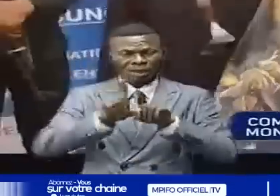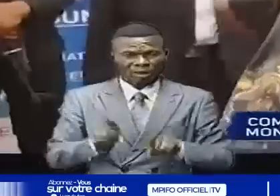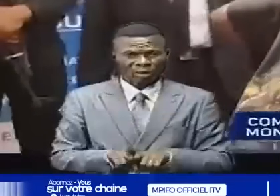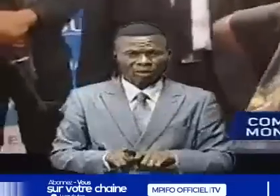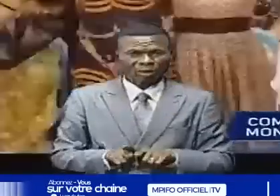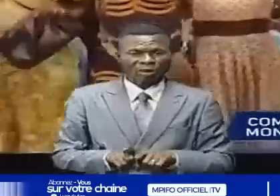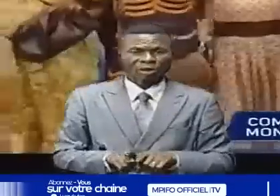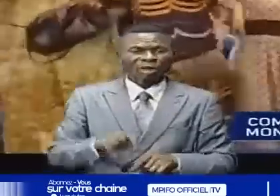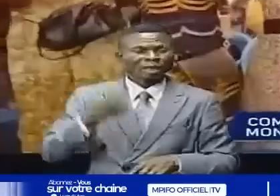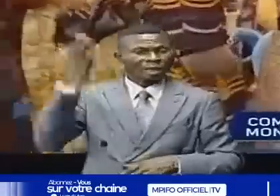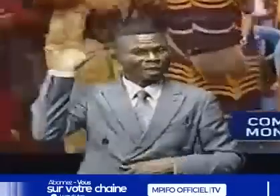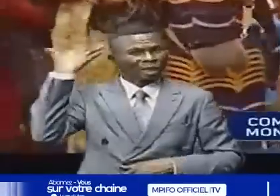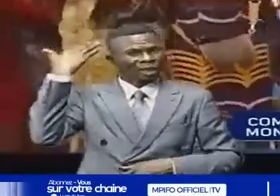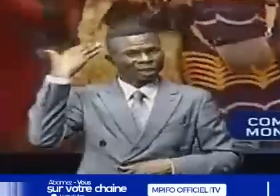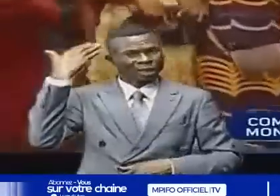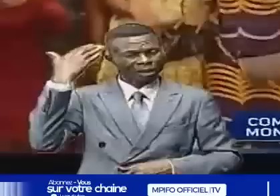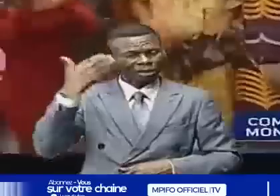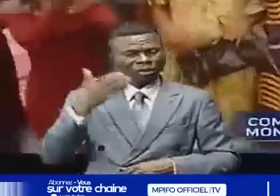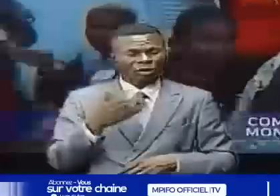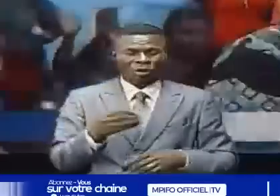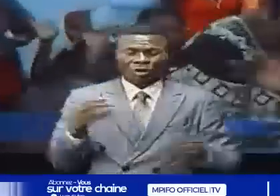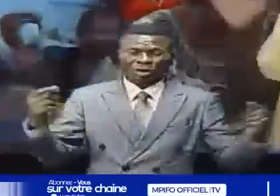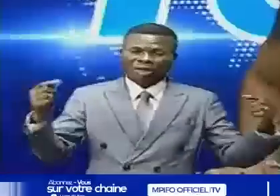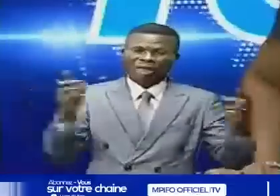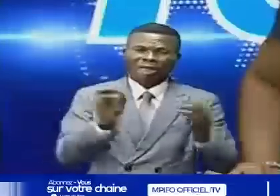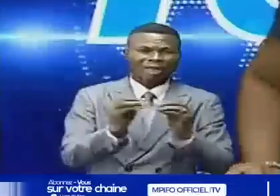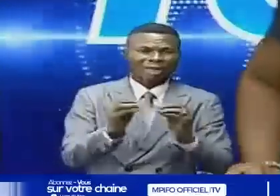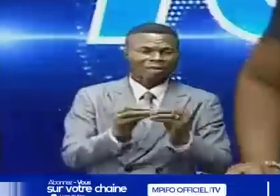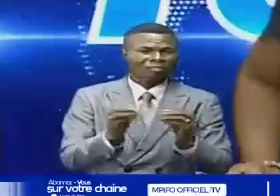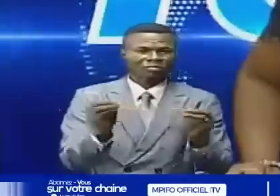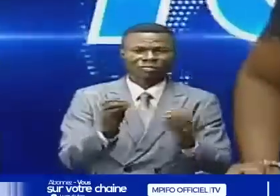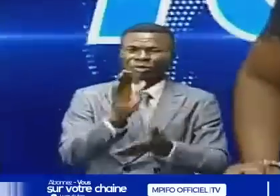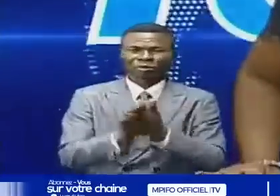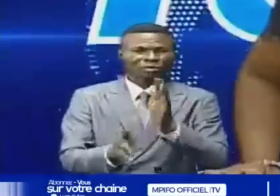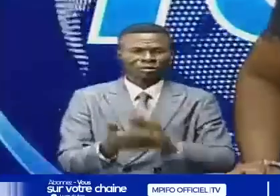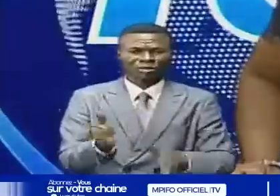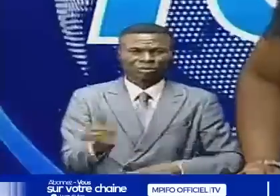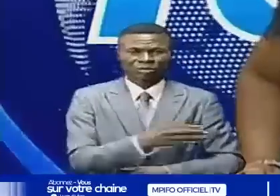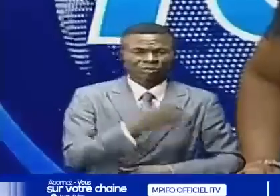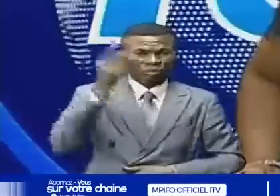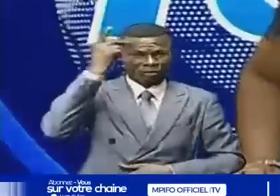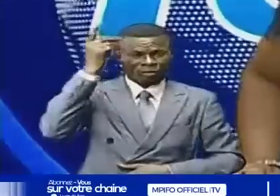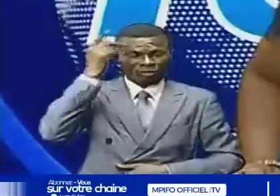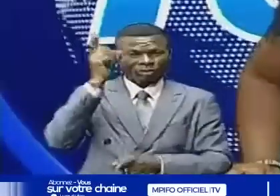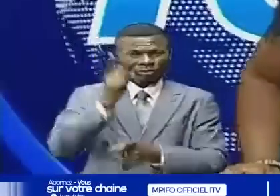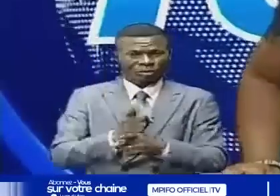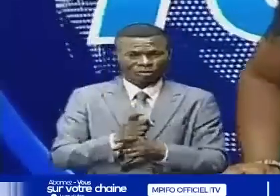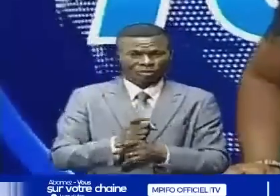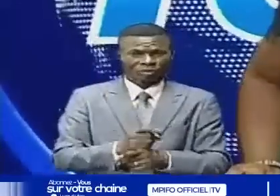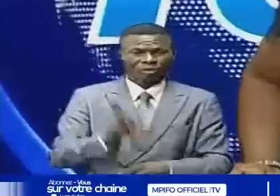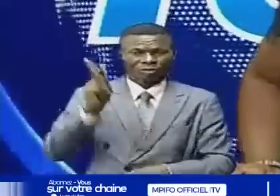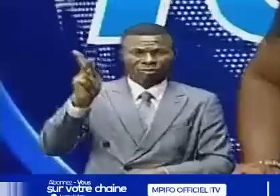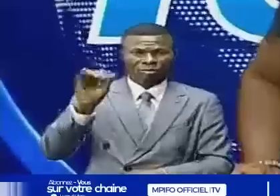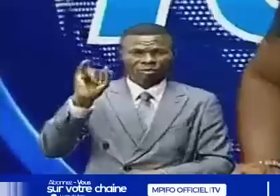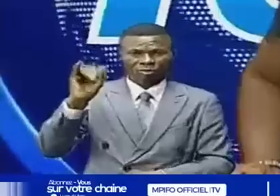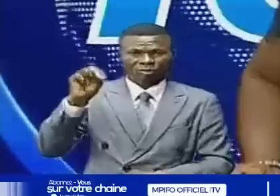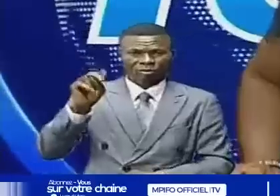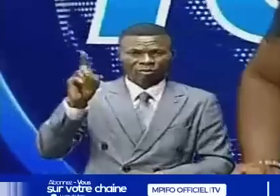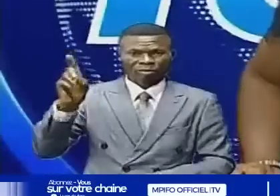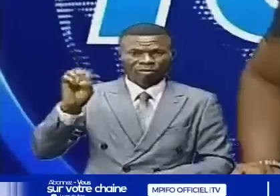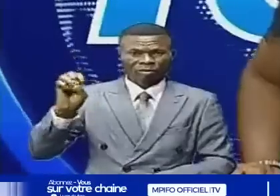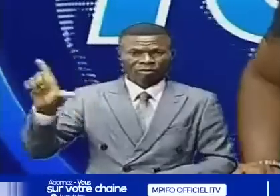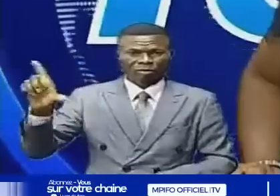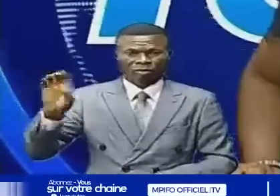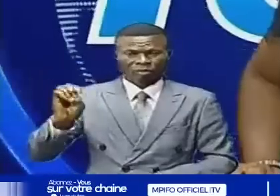ne pouvaient même pas se regarder en face. Et à Kinshasa, plus précisément à Kindele, la population est appelée à